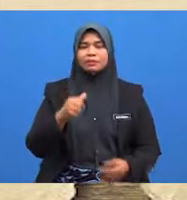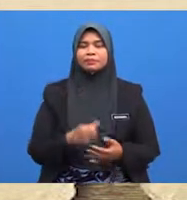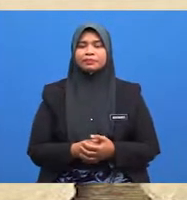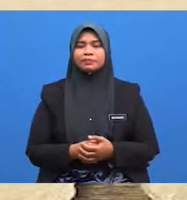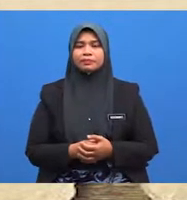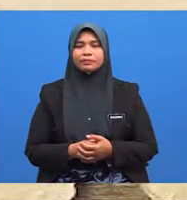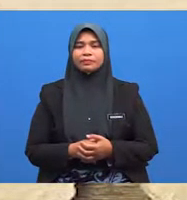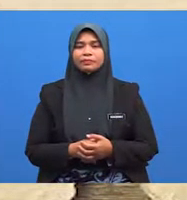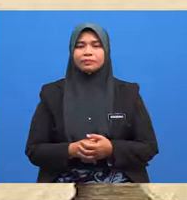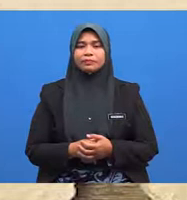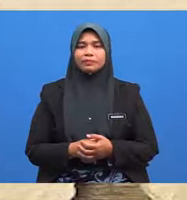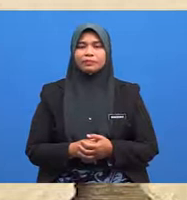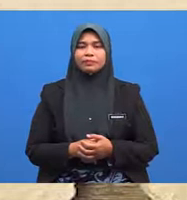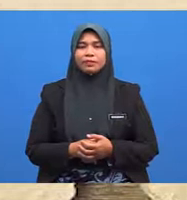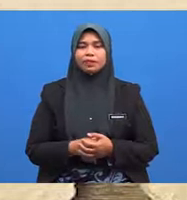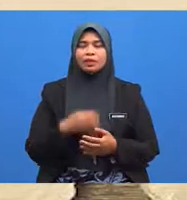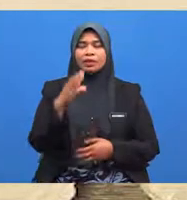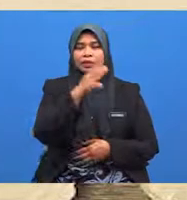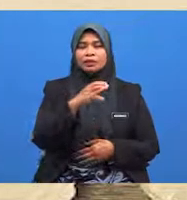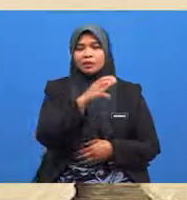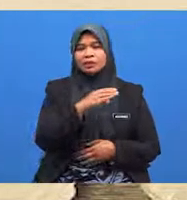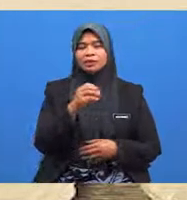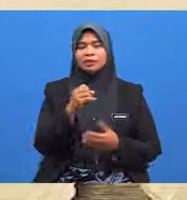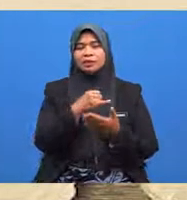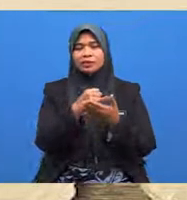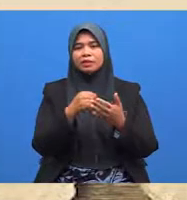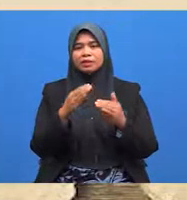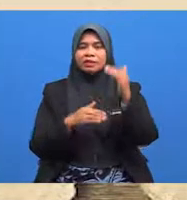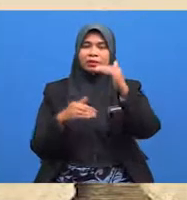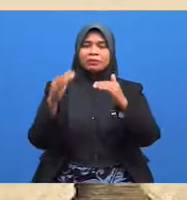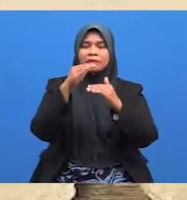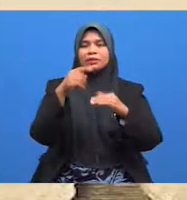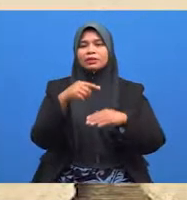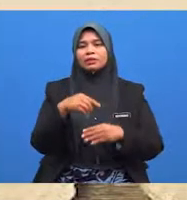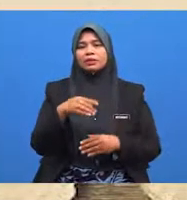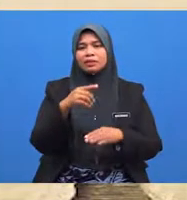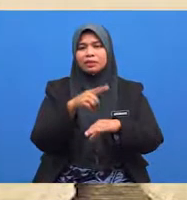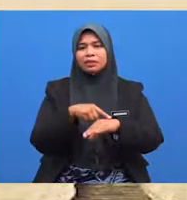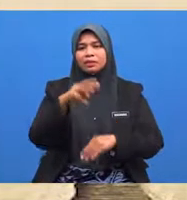terdapat di sekitar Taj Mahal sebelum menuju ke pintu utama istana tersebut.